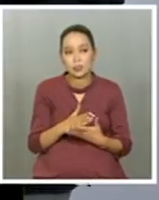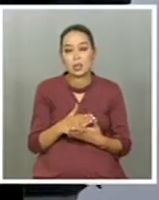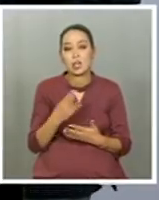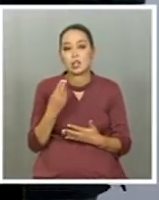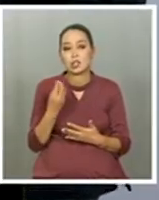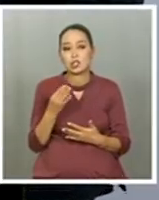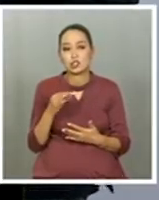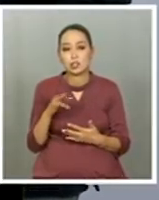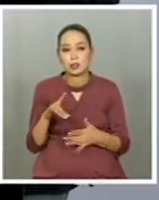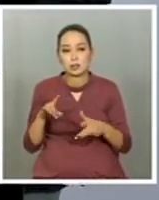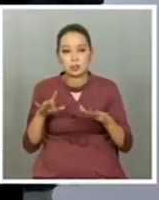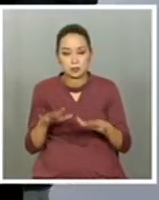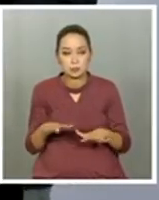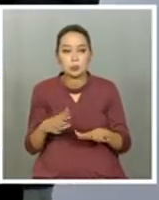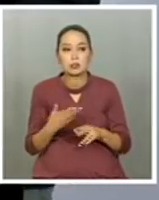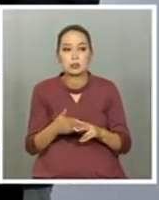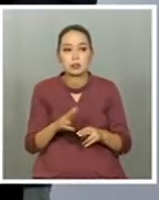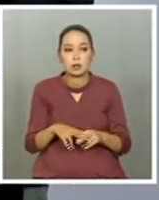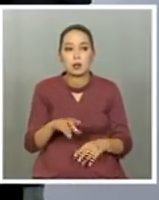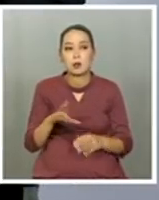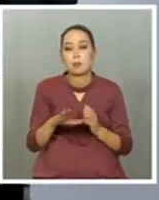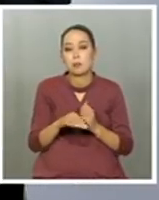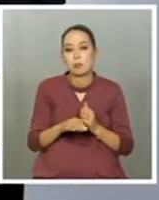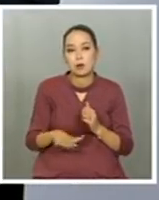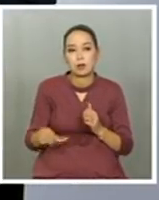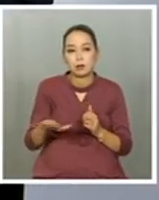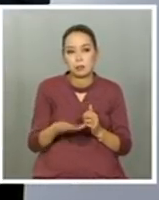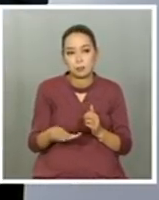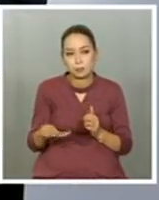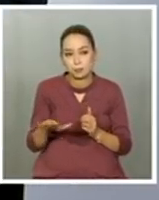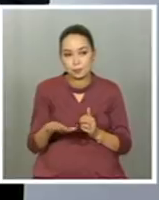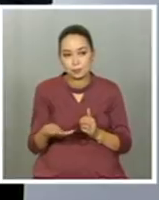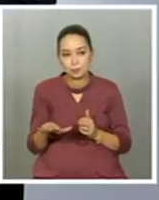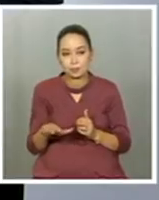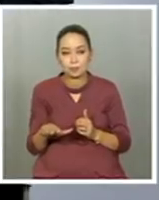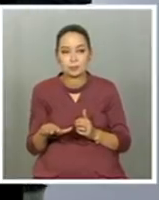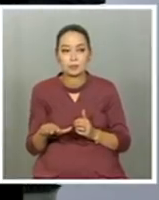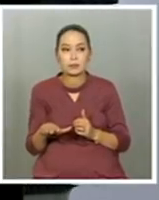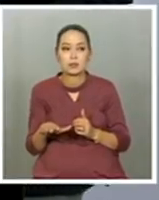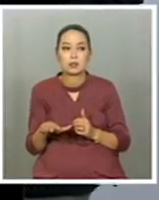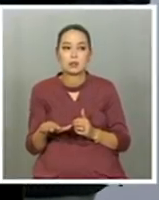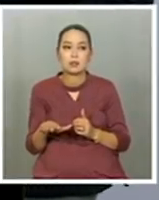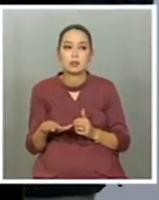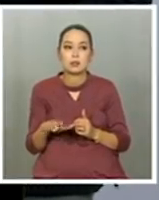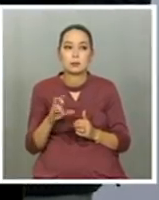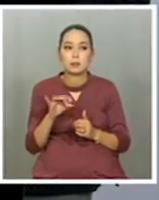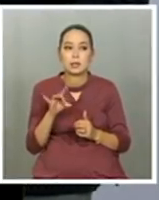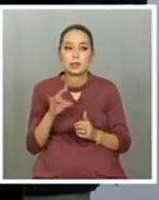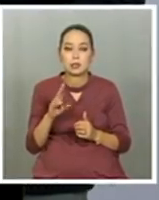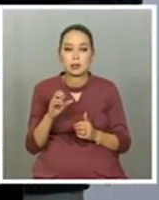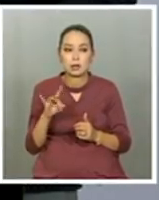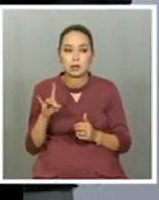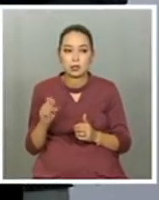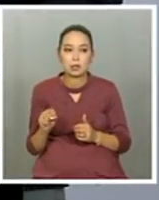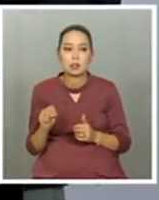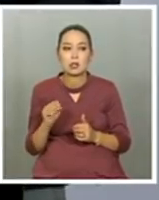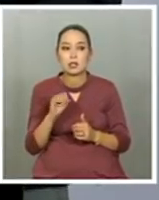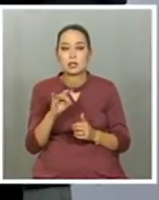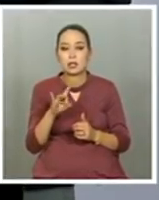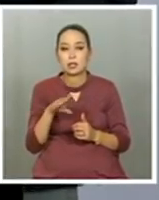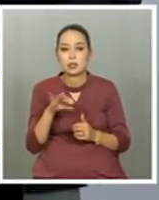қаумалдарда Қазақстан Республикасында бар. Олардың ең танымалдары, мәселен, Балқаш маңы, Берік қарақорықшасы,